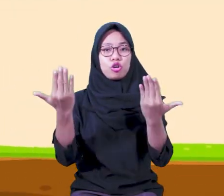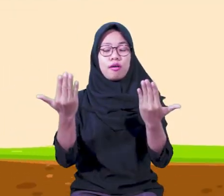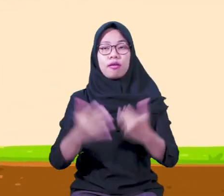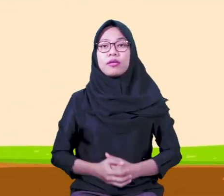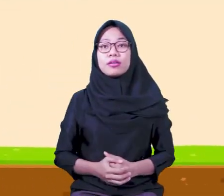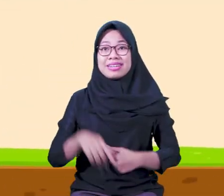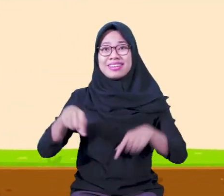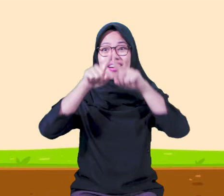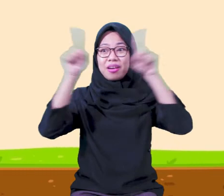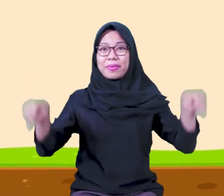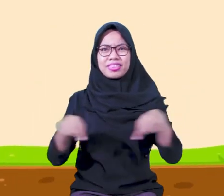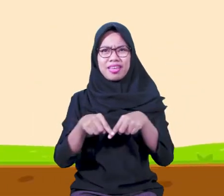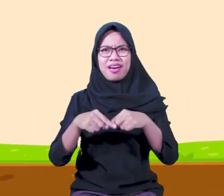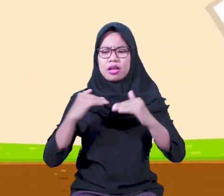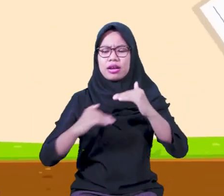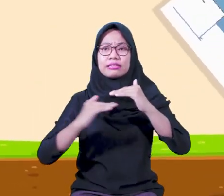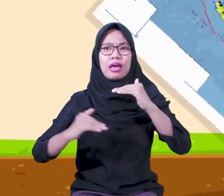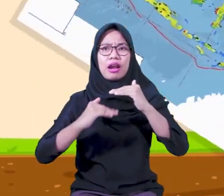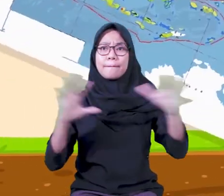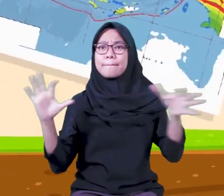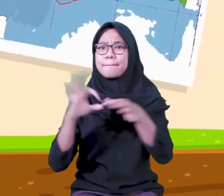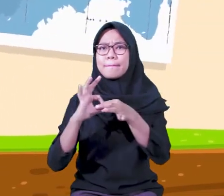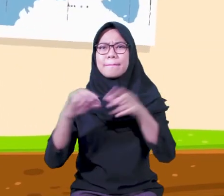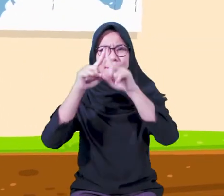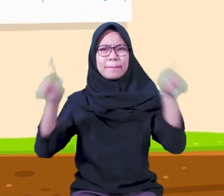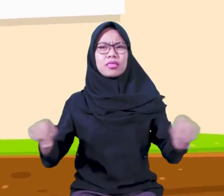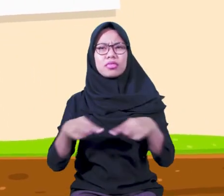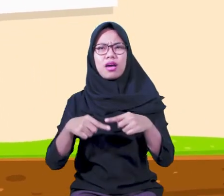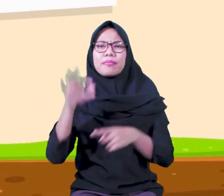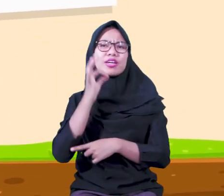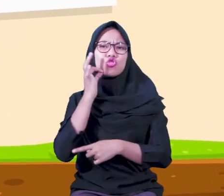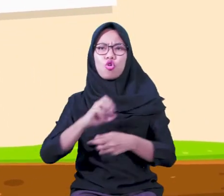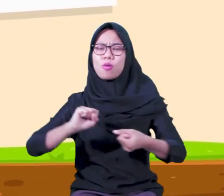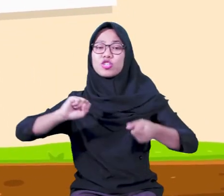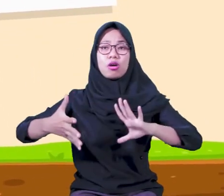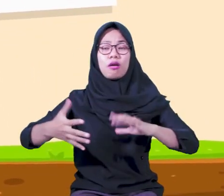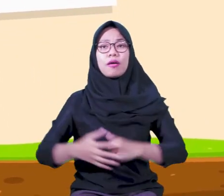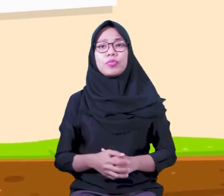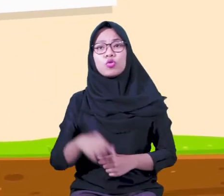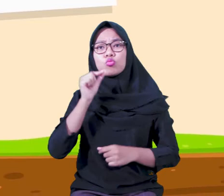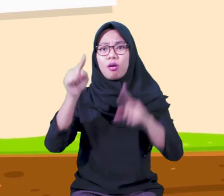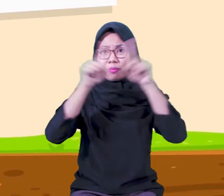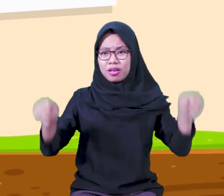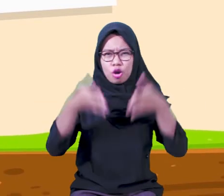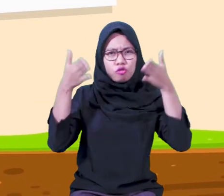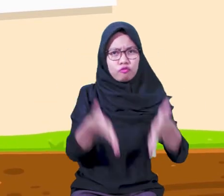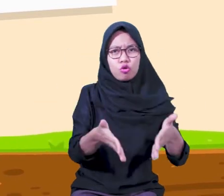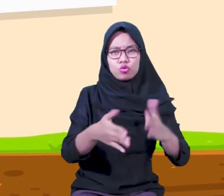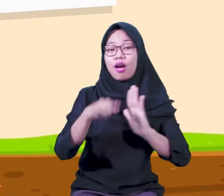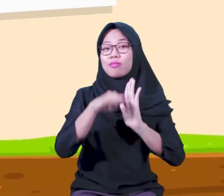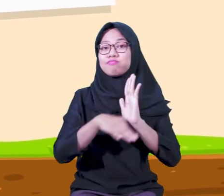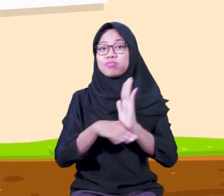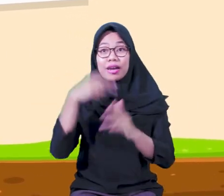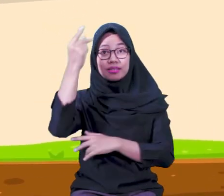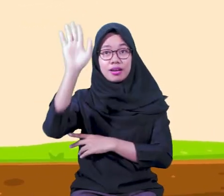kebijakan pembangunan dengan adanya peta dasar mendelete yang dipadukan dengan peta potensi bencana dan peta-peta tematik lain